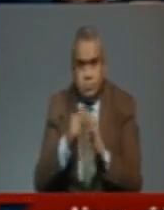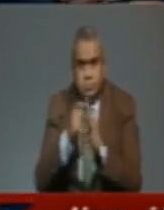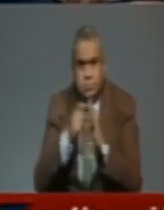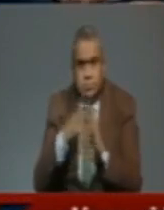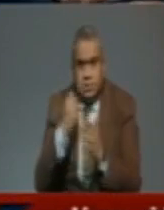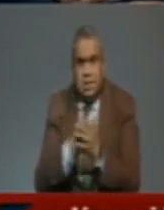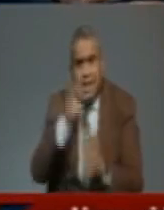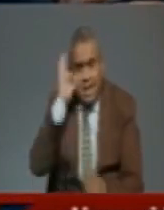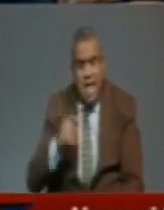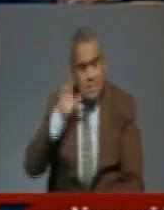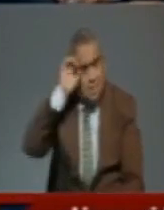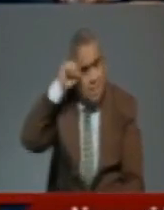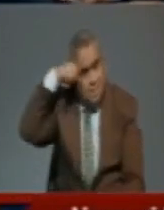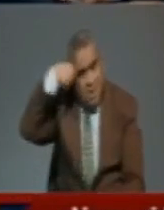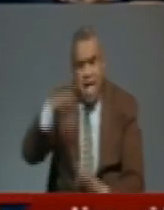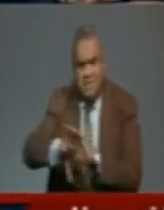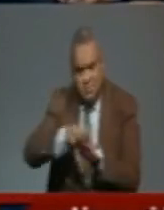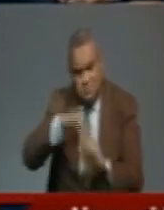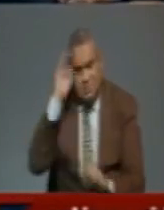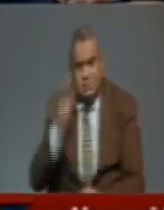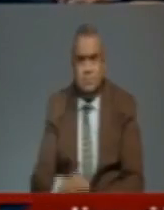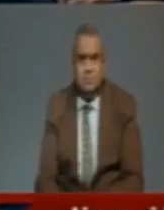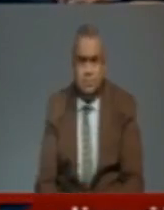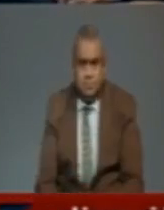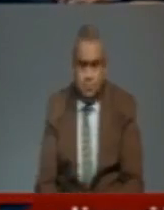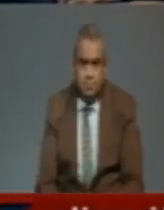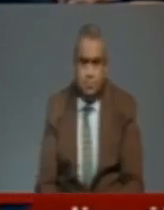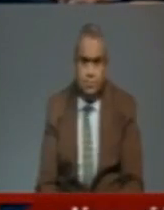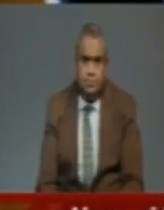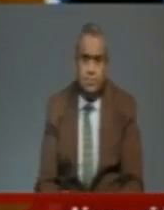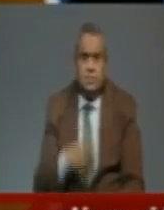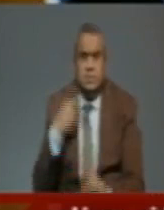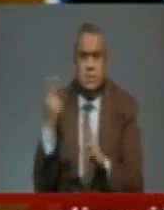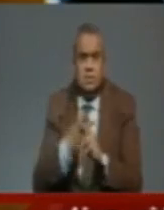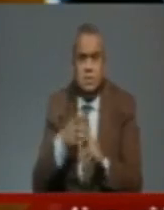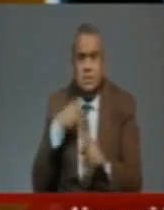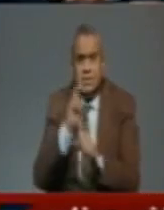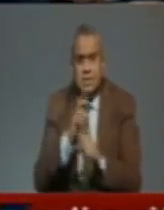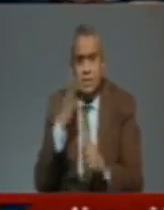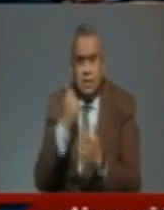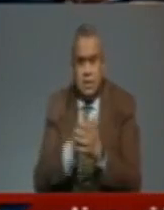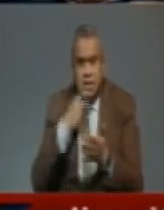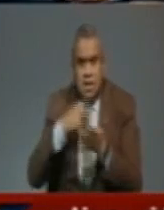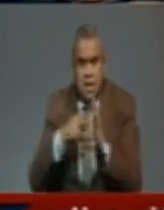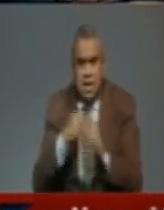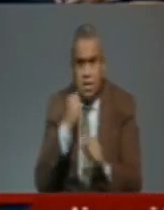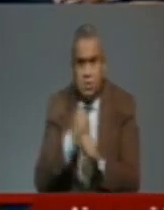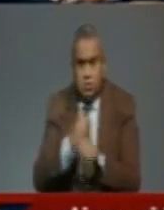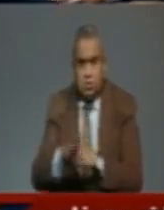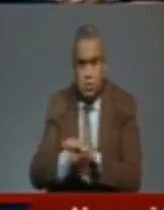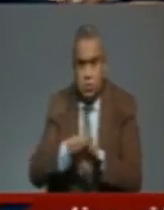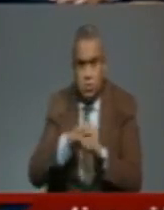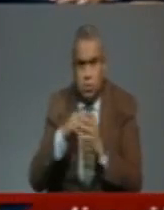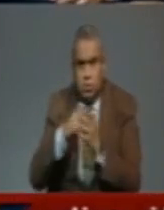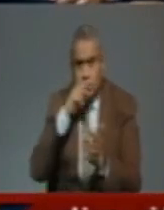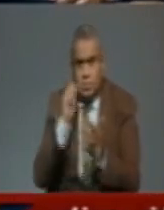هعملها، الناس تستغرب يا عم تجيب ناس تعمل يعني. اقول ما انا بخايف ان احنا واحنا بنعمل ده ويبقى في التزام تعاقدي